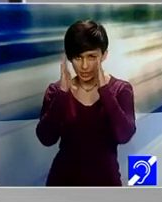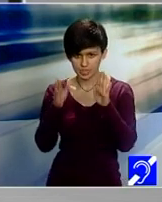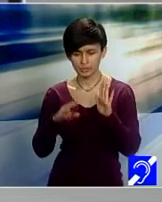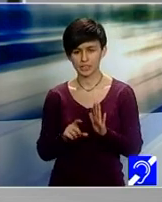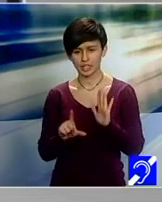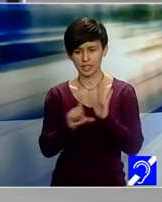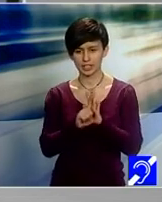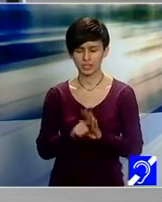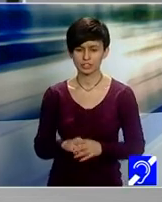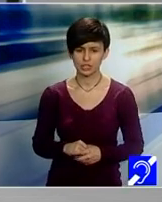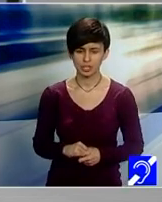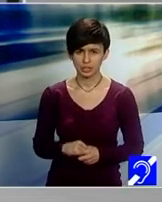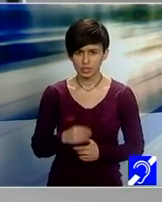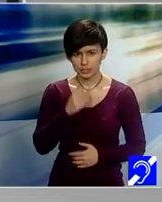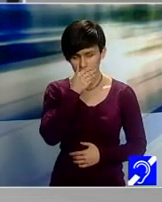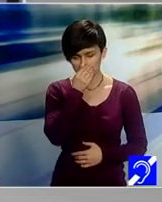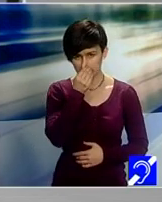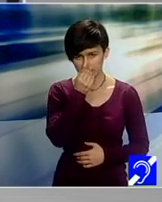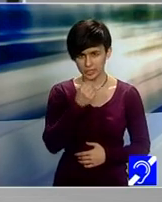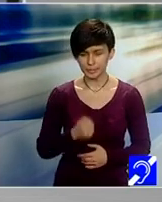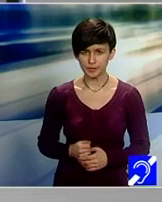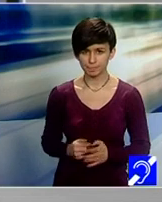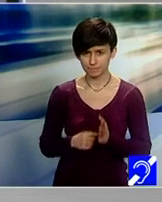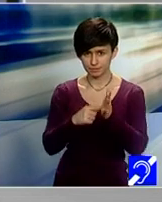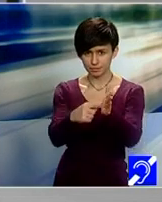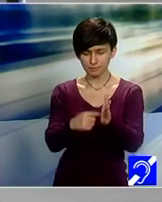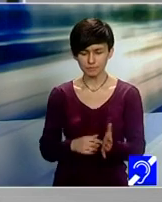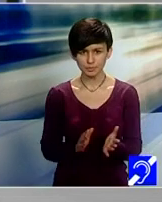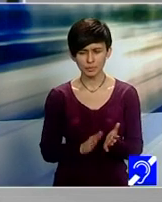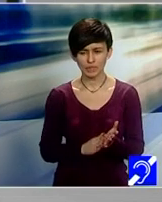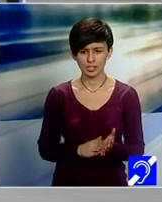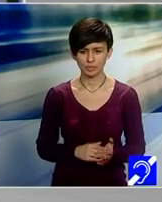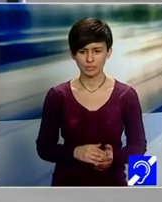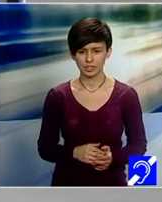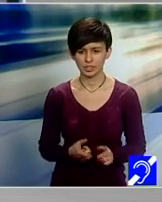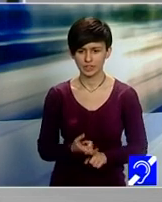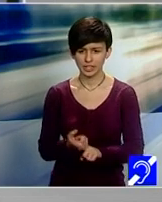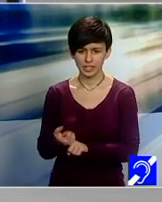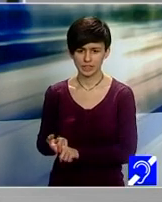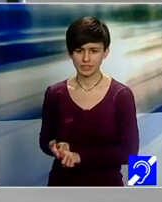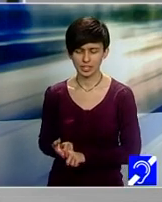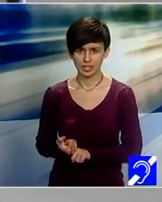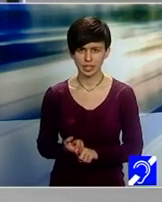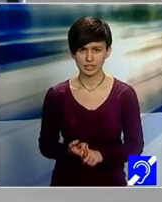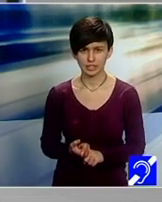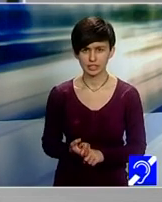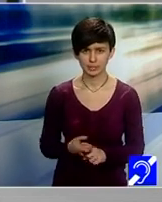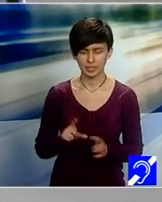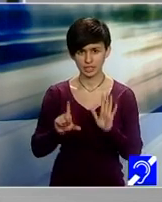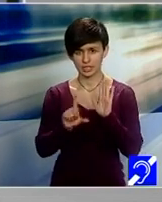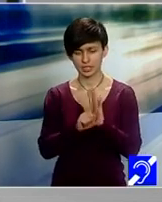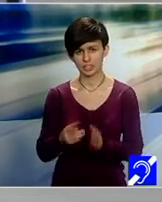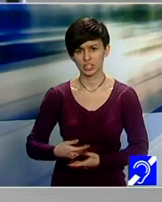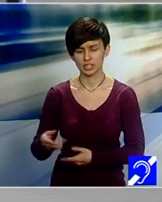tehnica legislativă, în sensul în care în expunerea de motive se face referire la faptul că legea dării în plată vine